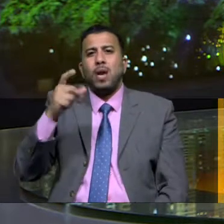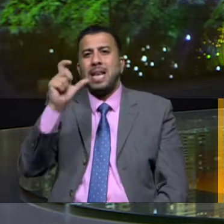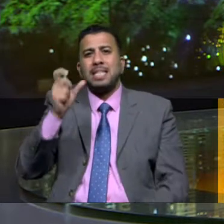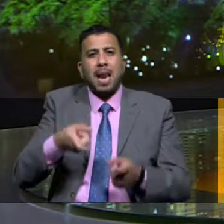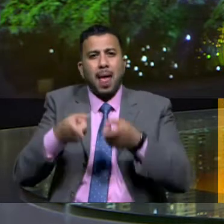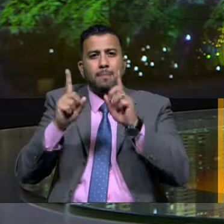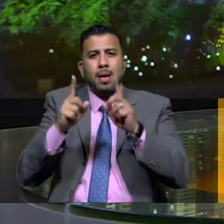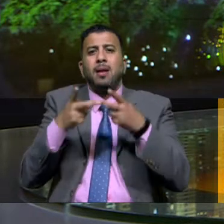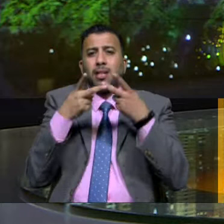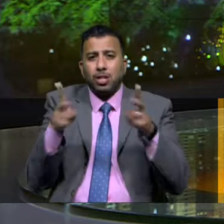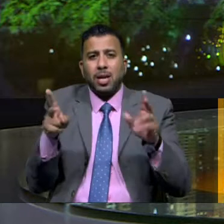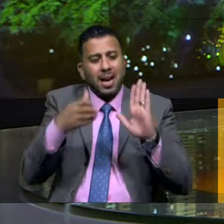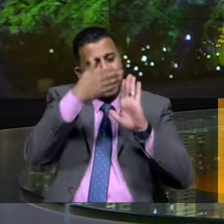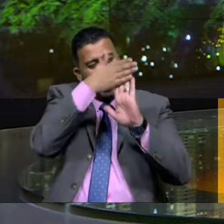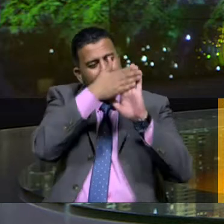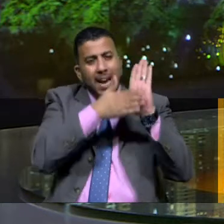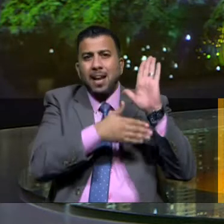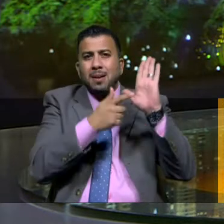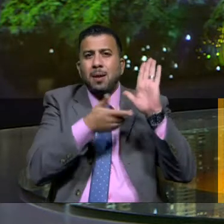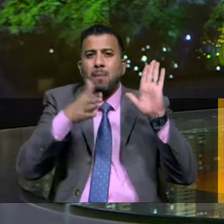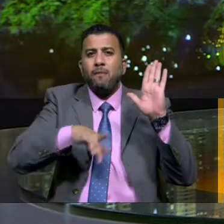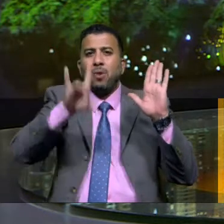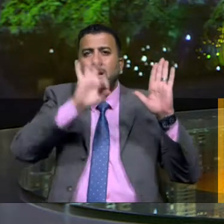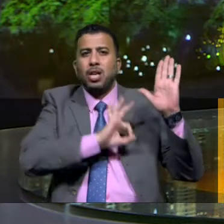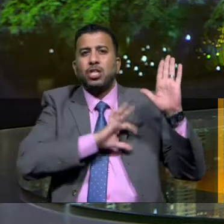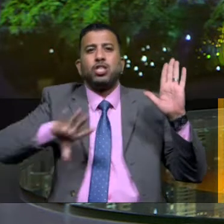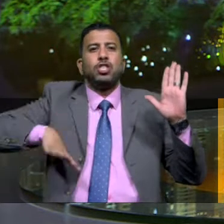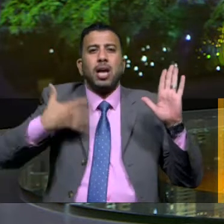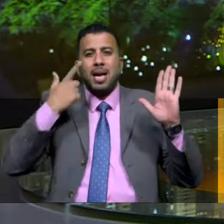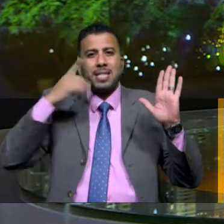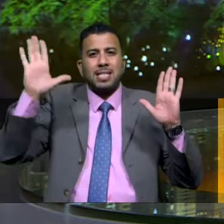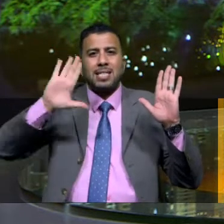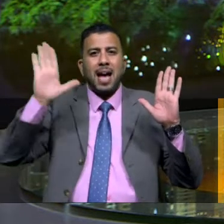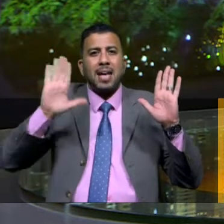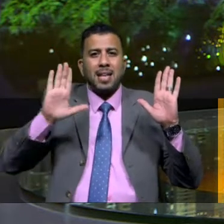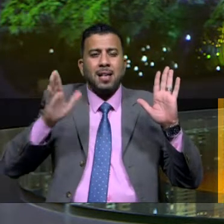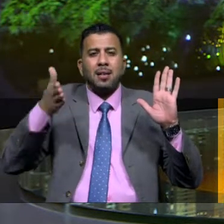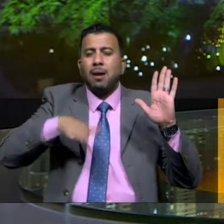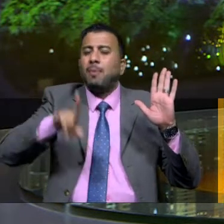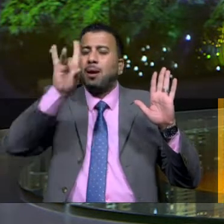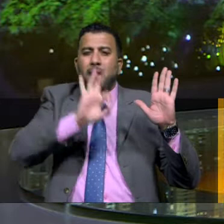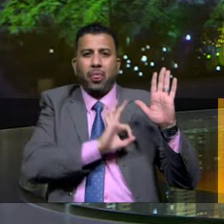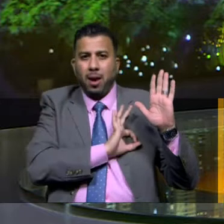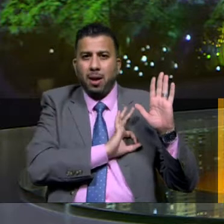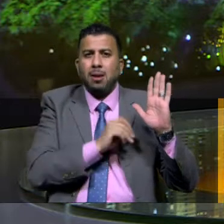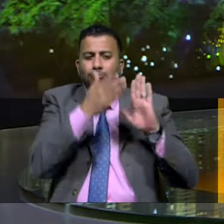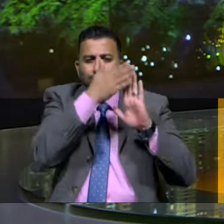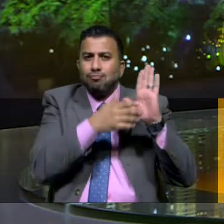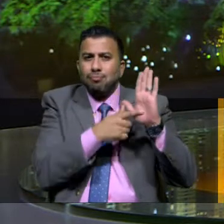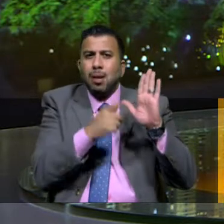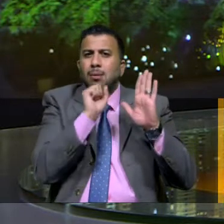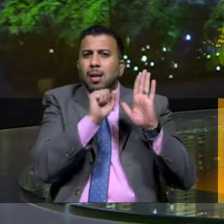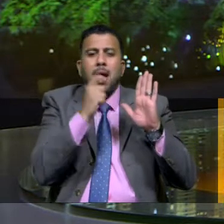الإسلامية. تم تدشين جدارية للمغفور له بإذن الله الشيخ زايد بن سلطان آل نهيان طيب الله ثراه